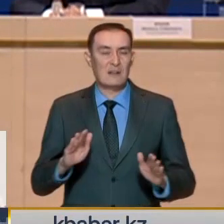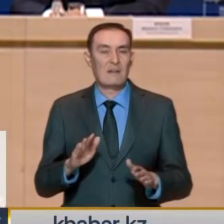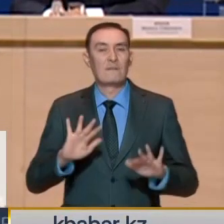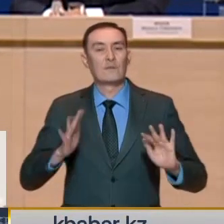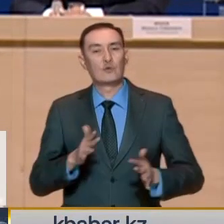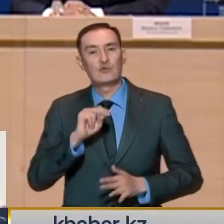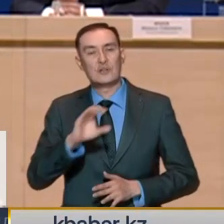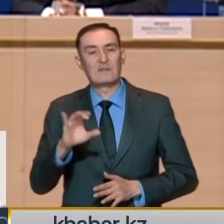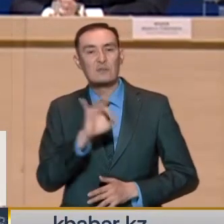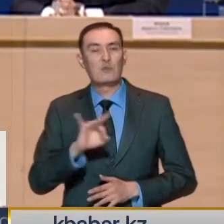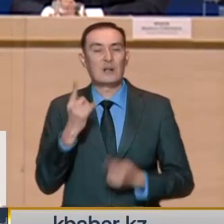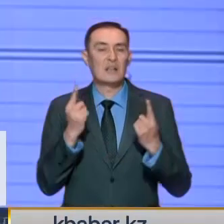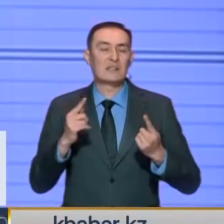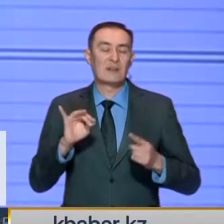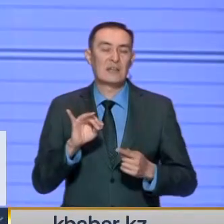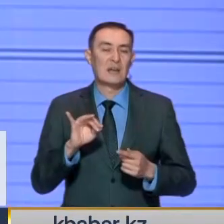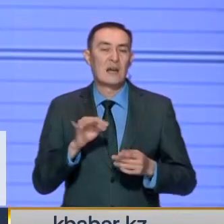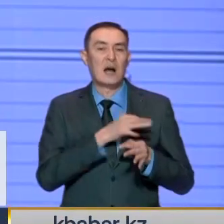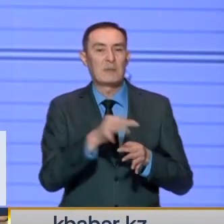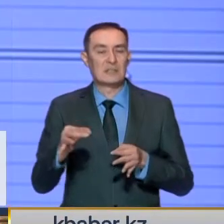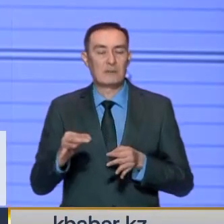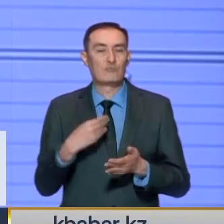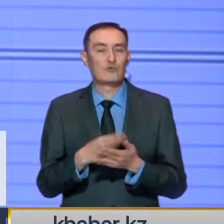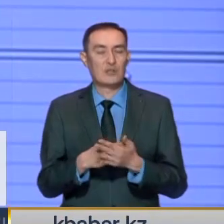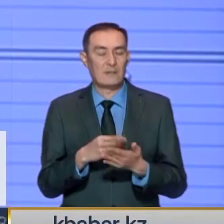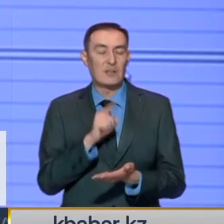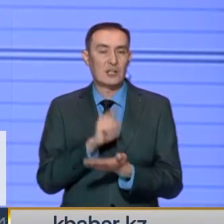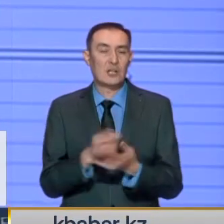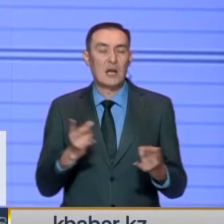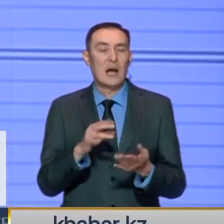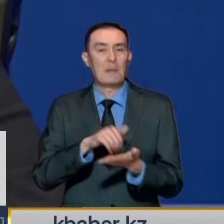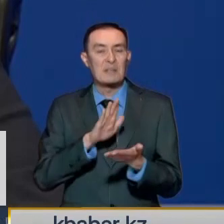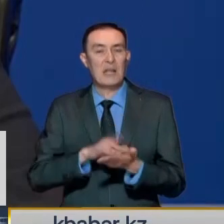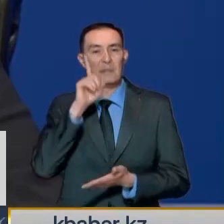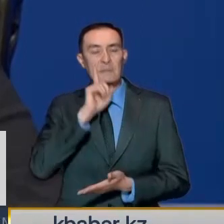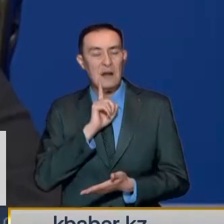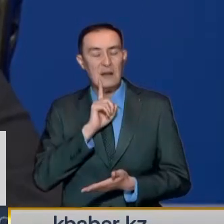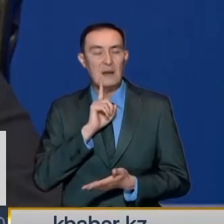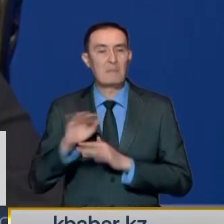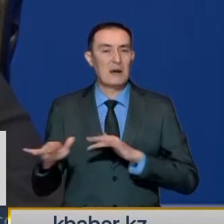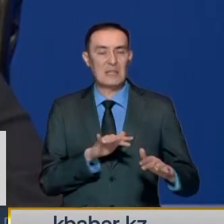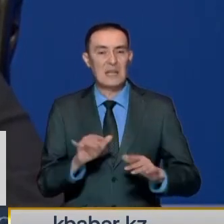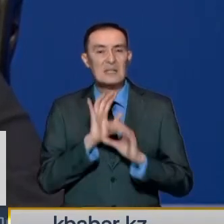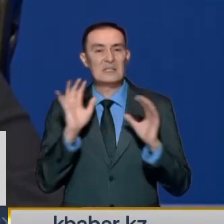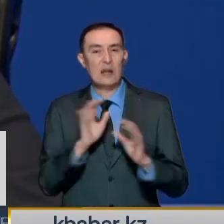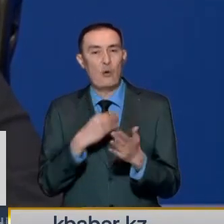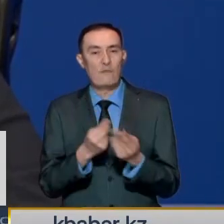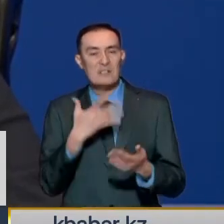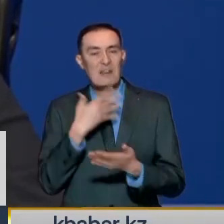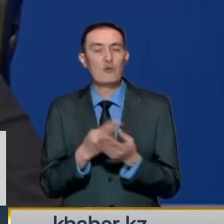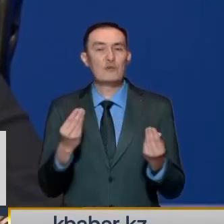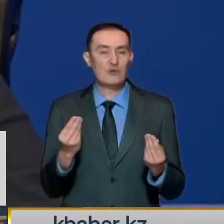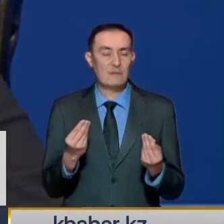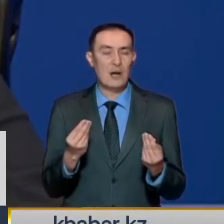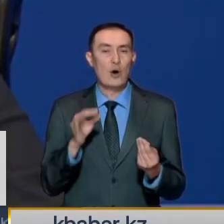ЧС республиканского и местных бюджетов. И необходимо определить оптимальные модели обязательного страхования имущества